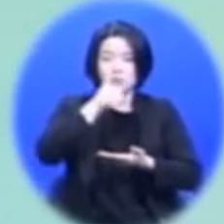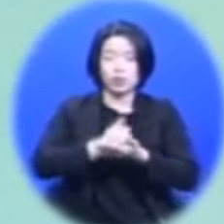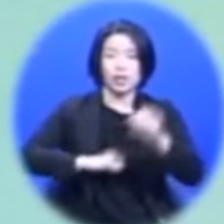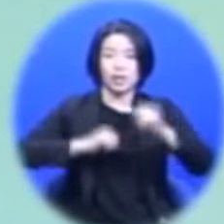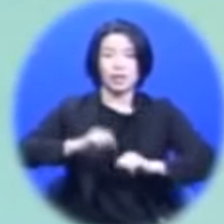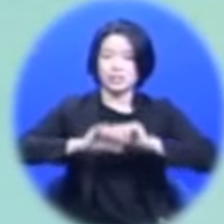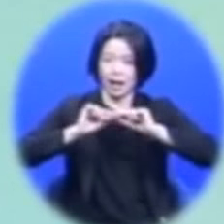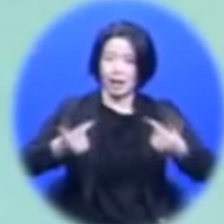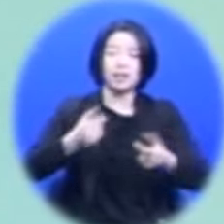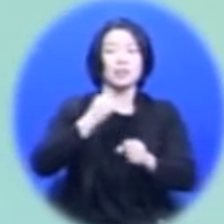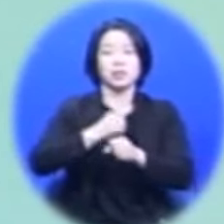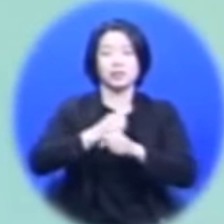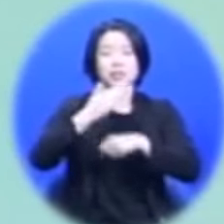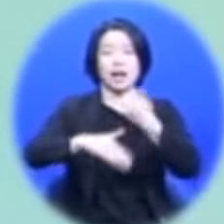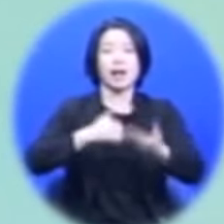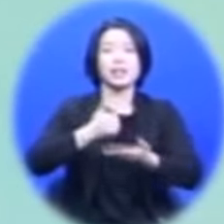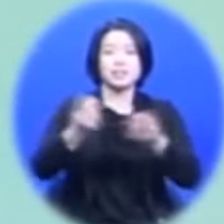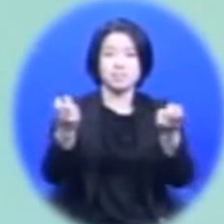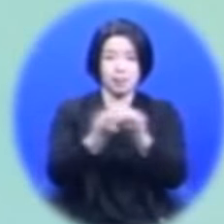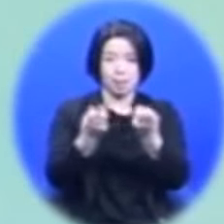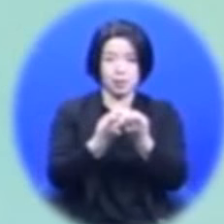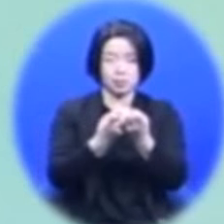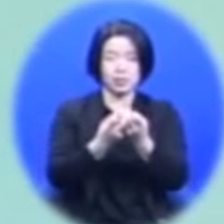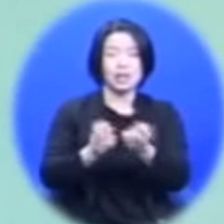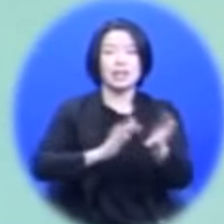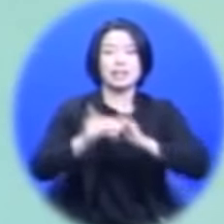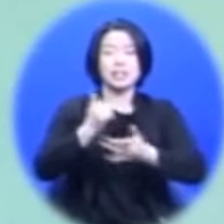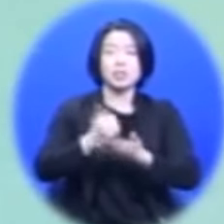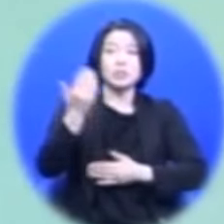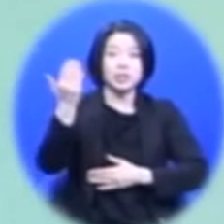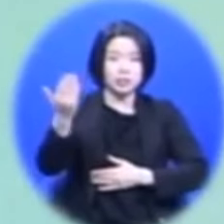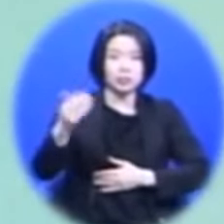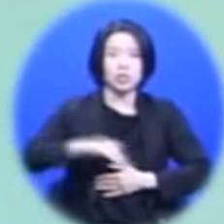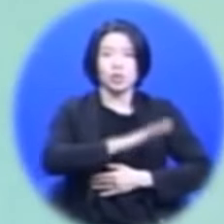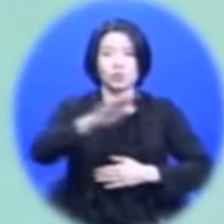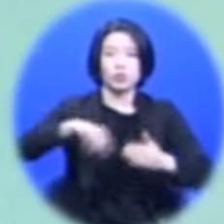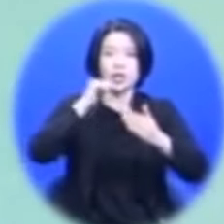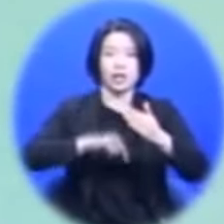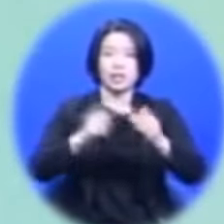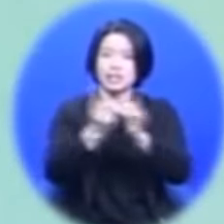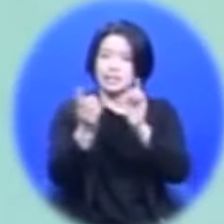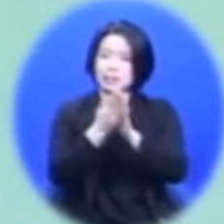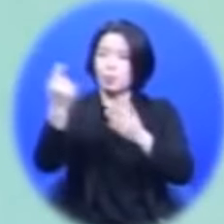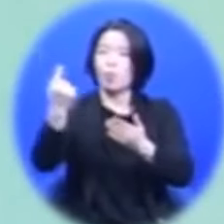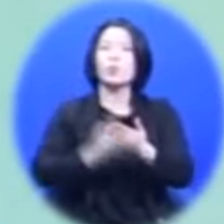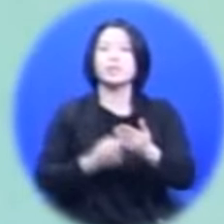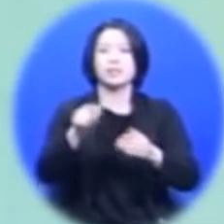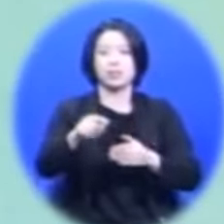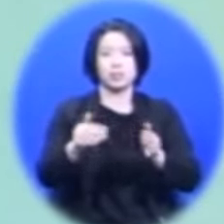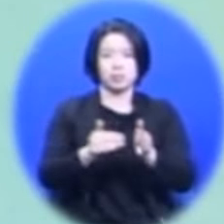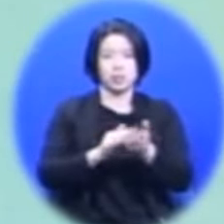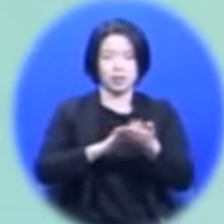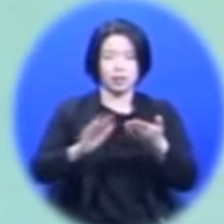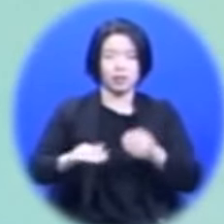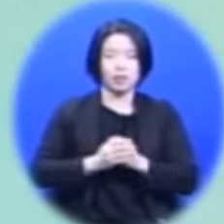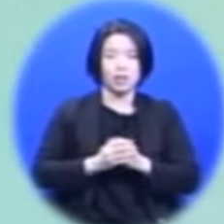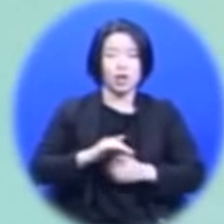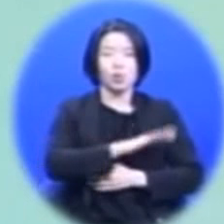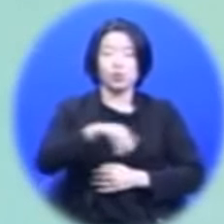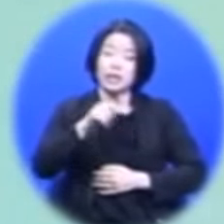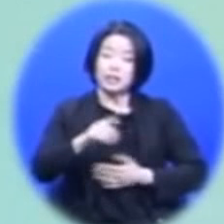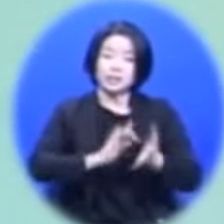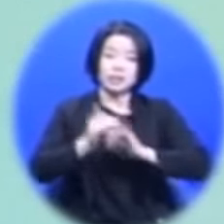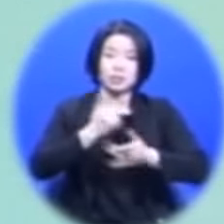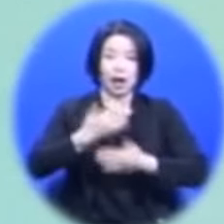않게 하시는 하나님의 방법은 예수님 그분이 우리 안에 직접 오신 겁니다. 우리가 그 예수님을